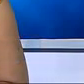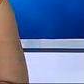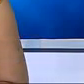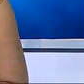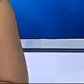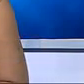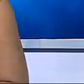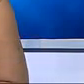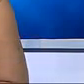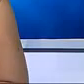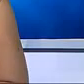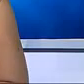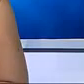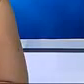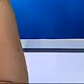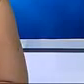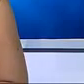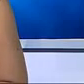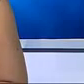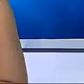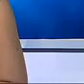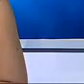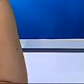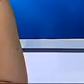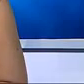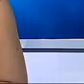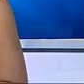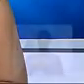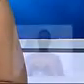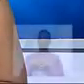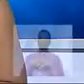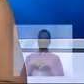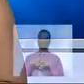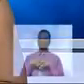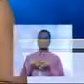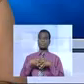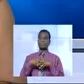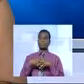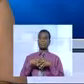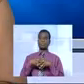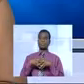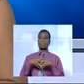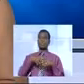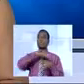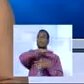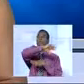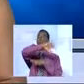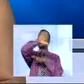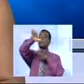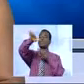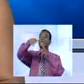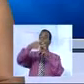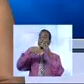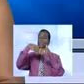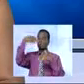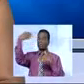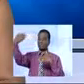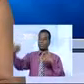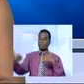Alassane Ouattara a eu un agenda chargé hier. Le chef de l'État a reçu le ministre